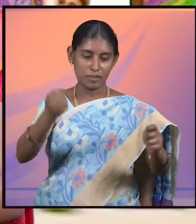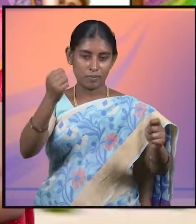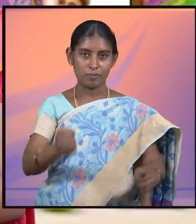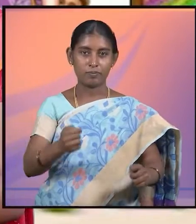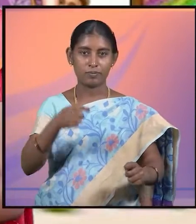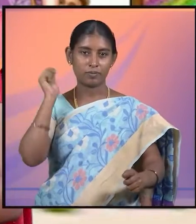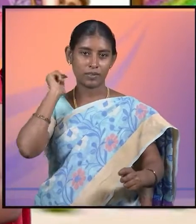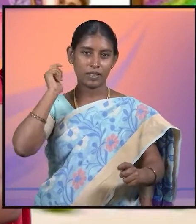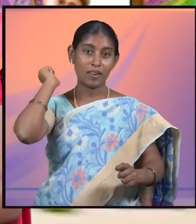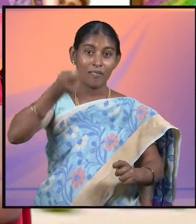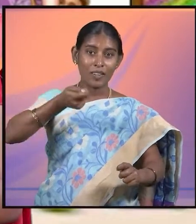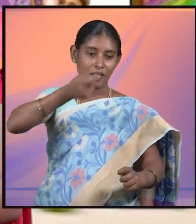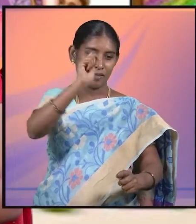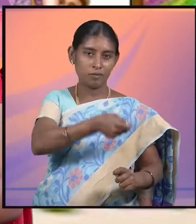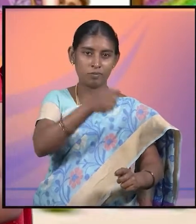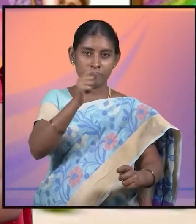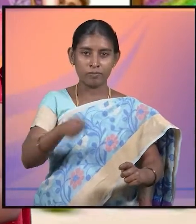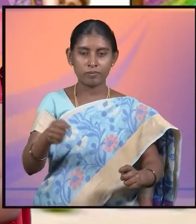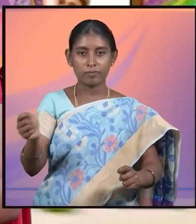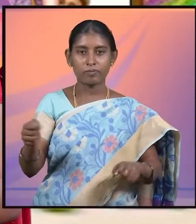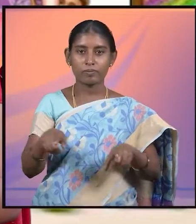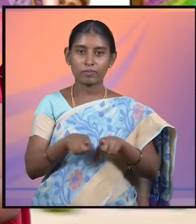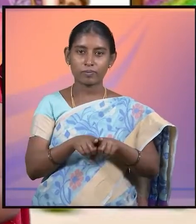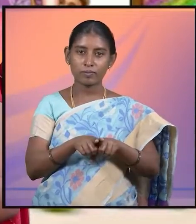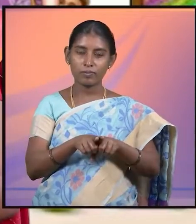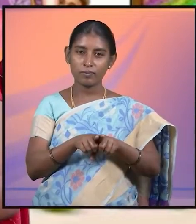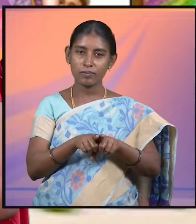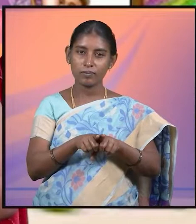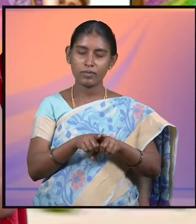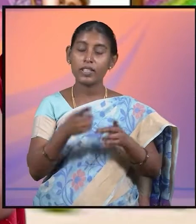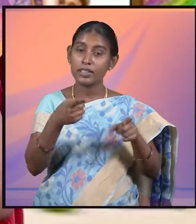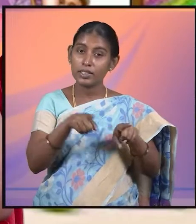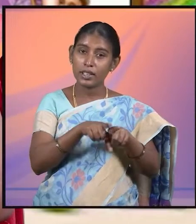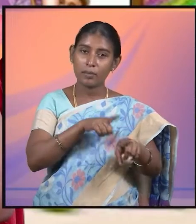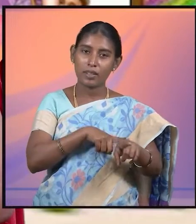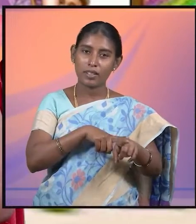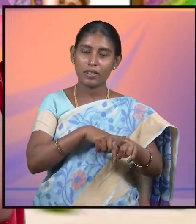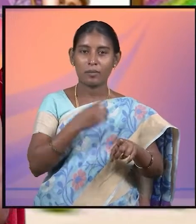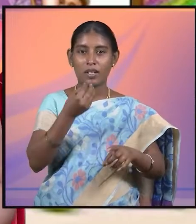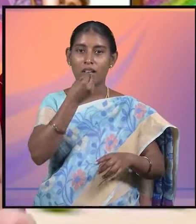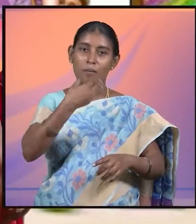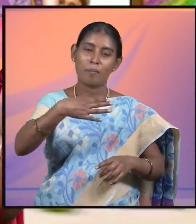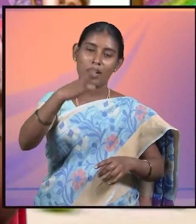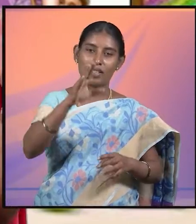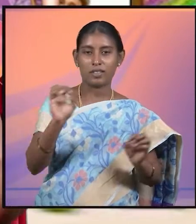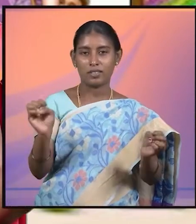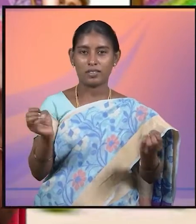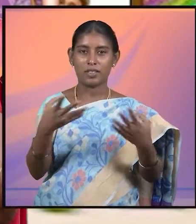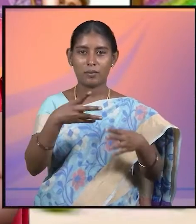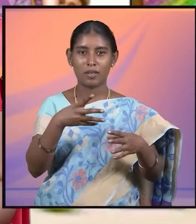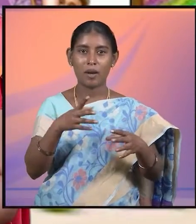மன்னர். அப்படி தட்டும் பொழுது வில் சரிவர நிற்காததால் தண்ணீர் கொண்டு போயிருந்த மண் குடத்தில்